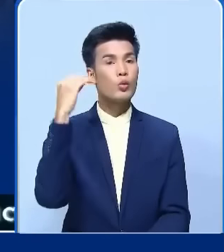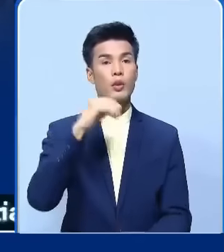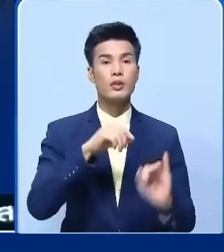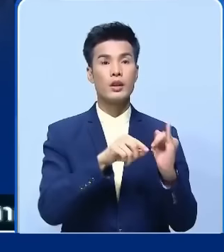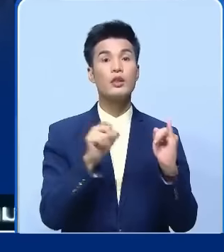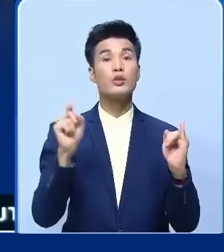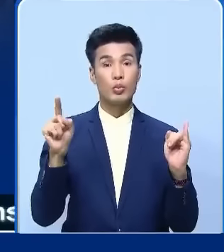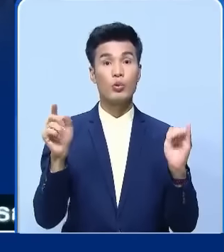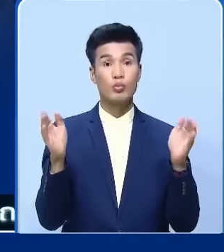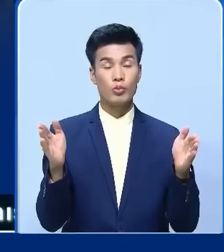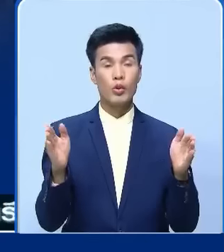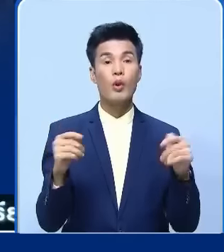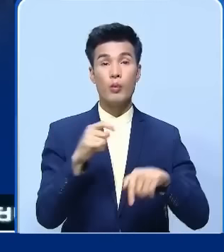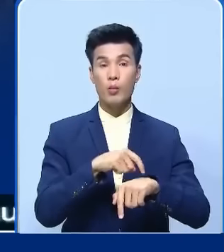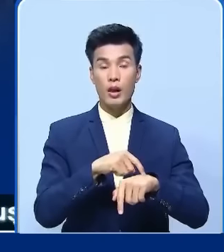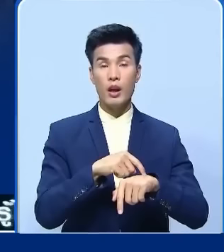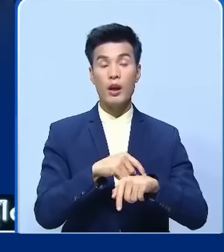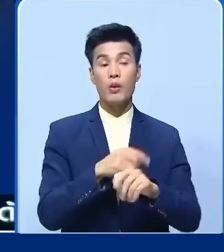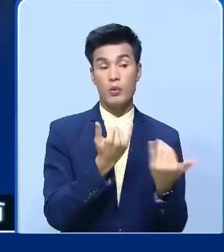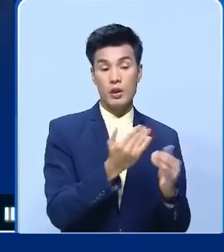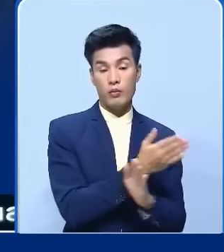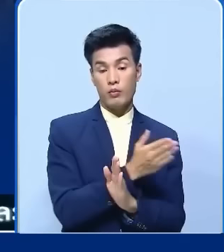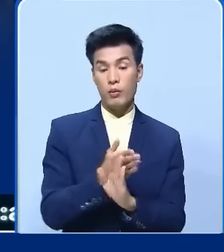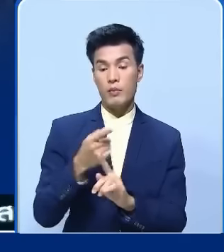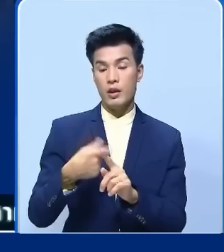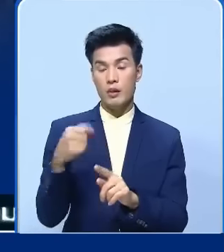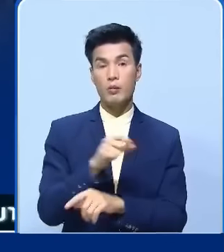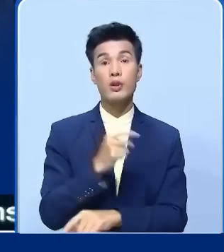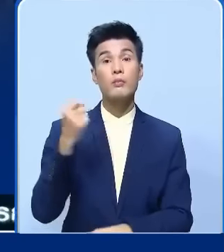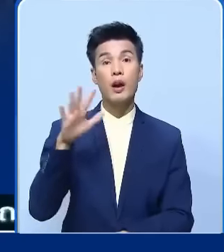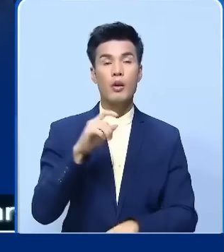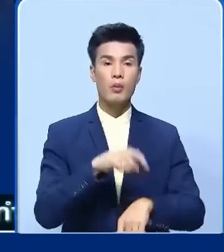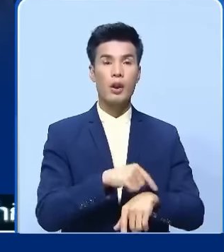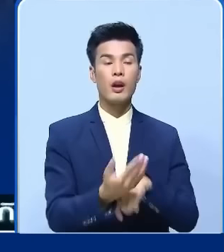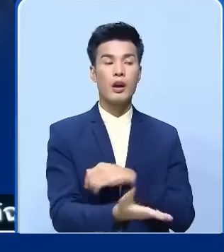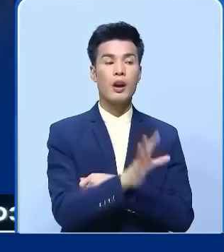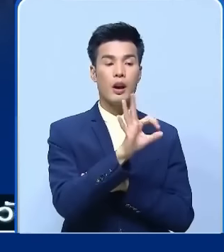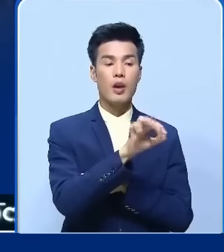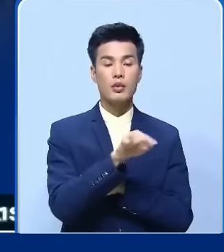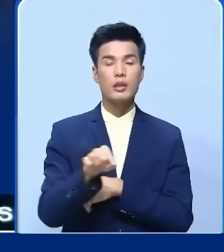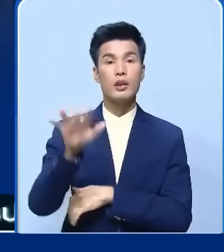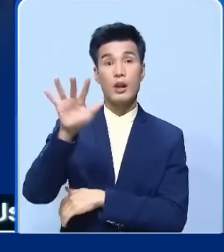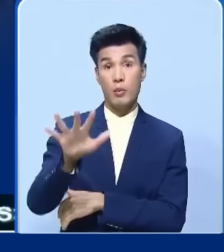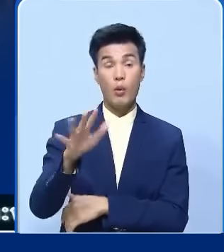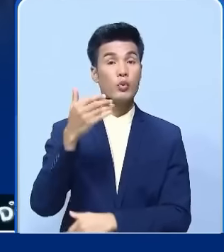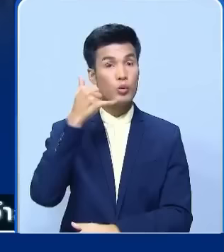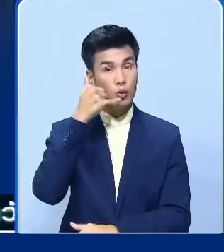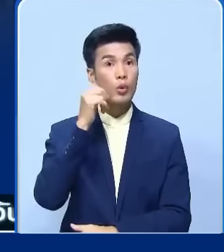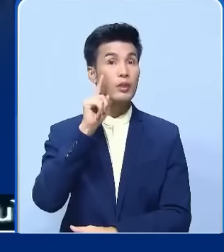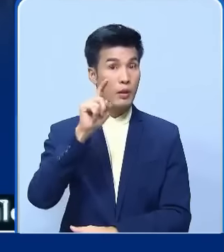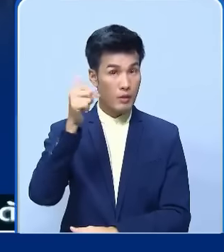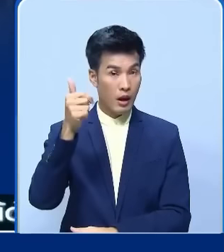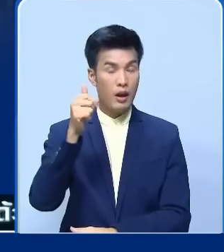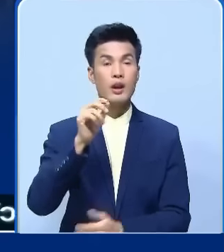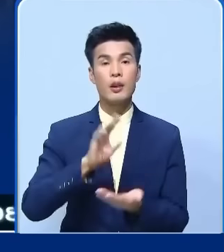ถึงศุกร์เลยนะคะตั้งแต่วันนี้จนถึง15ตุลาคมเลยค่ะ9โมงเช้าถึง5โมงเย็นนะคะหรือว่าจะโทรศัพท์มาสอบถามข้อมูล